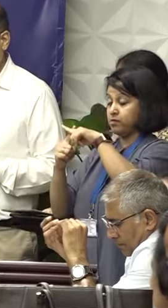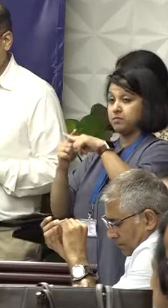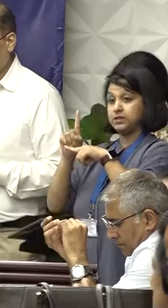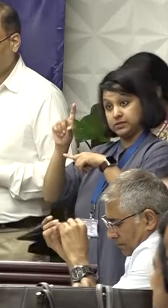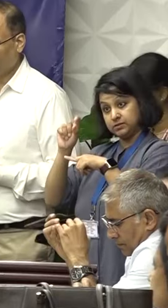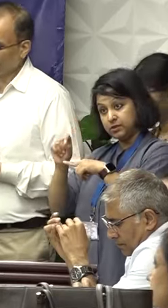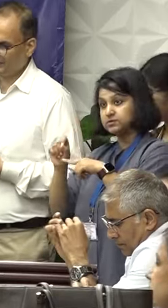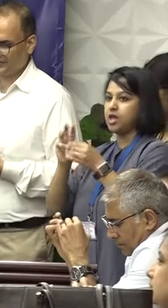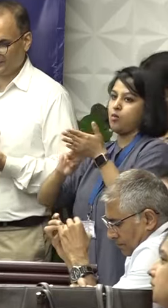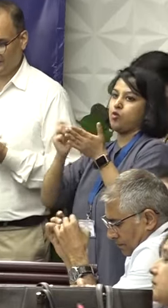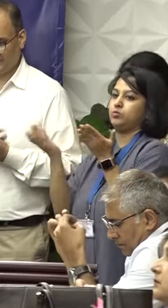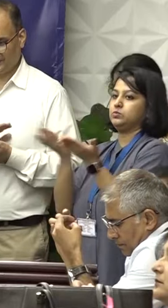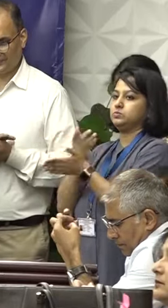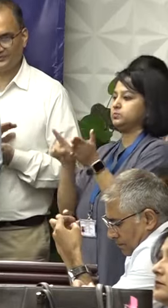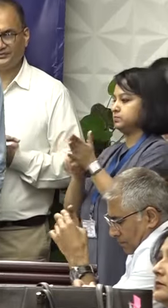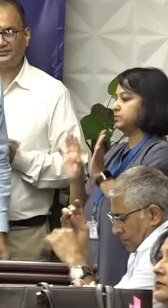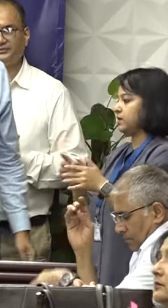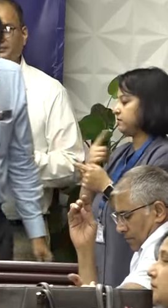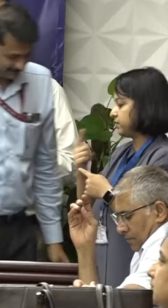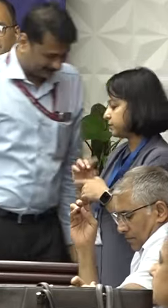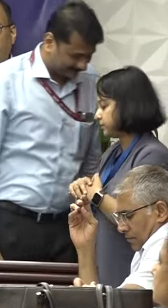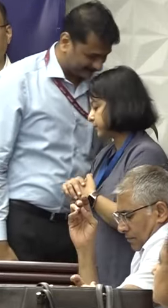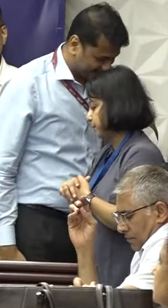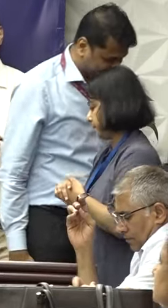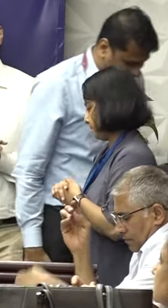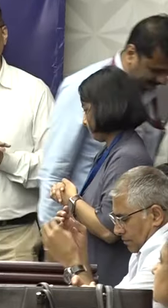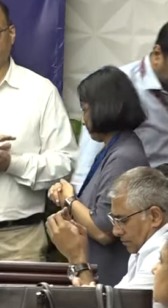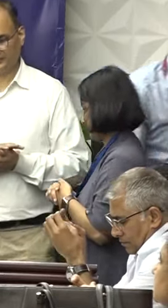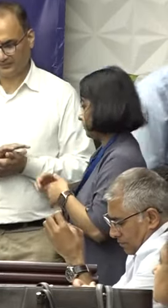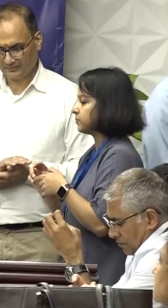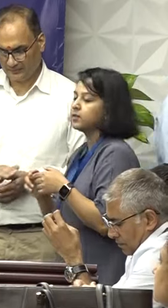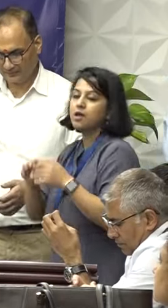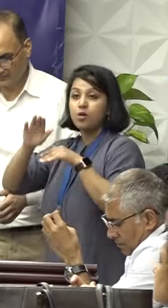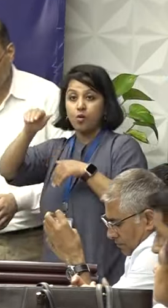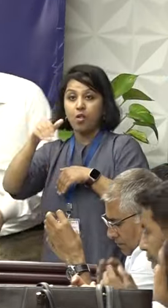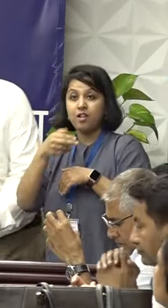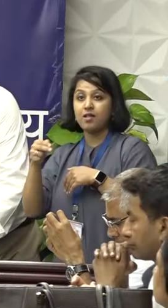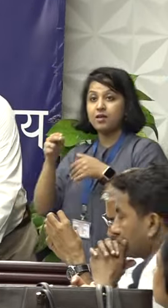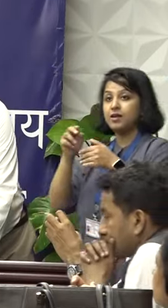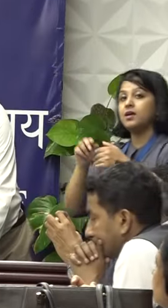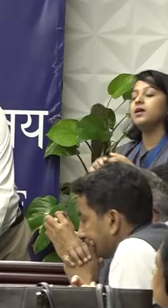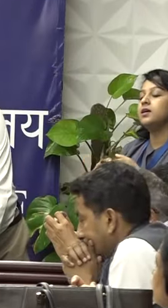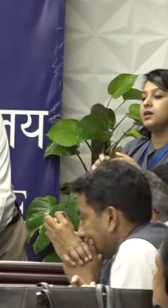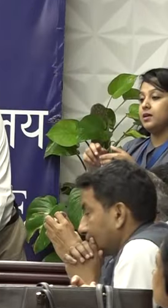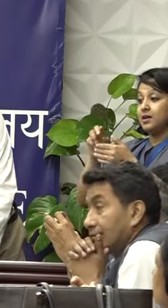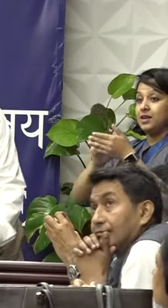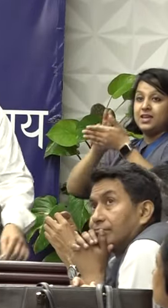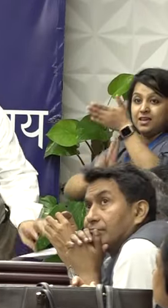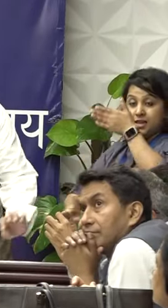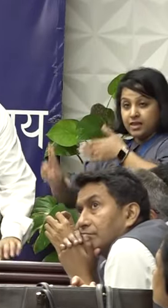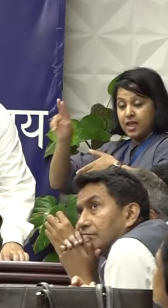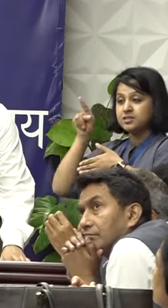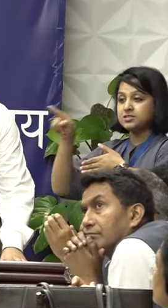सभी को बहुत बहुत बधाई। अब आमंत्रण देना चाहेंगे राष्ट्रीय लोकोमोटर दिव्यांगजन संस्थान कोलकाता और इसके